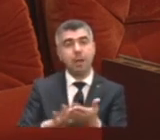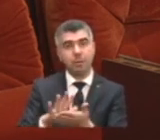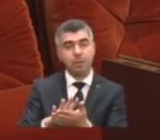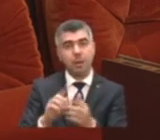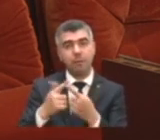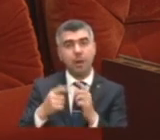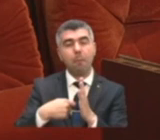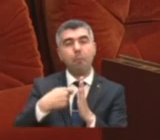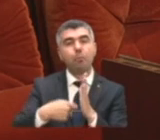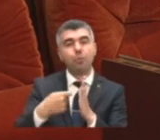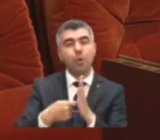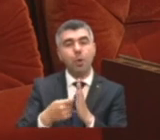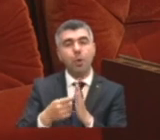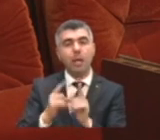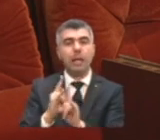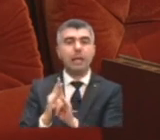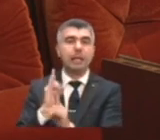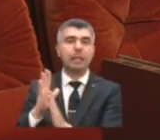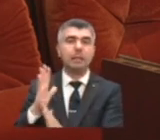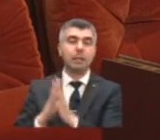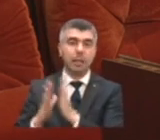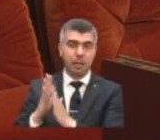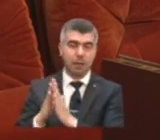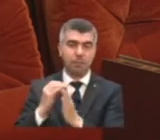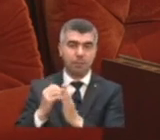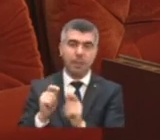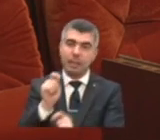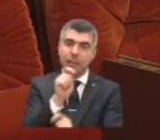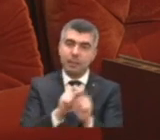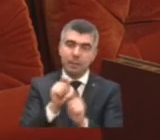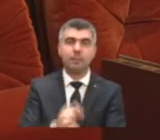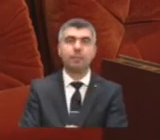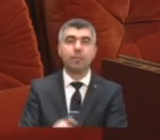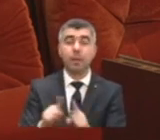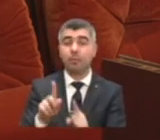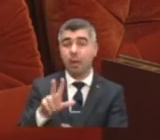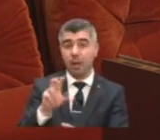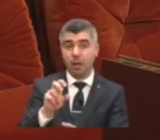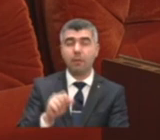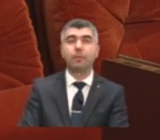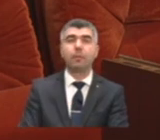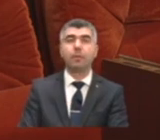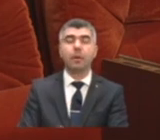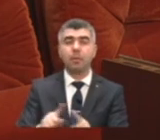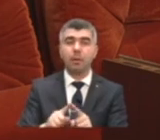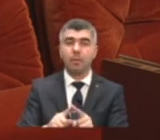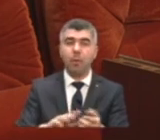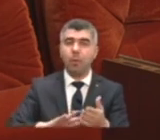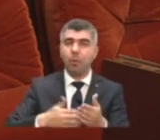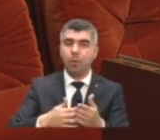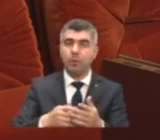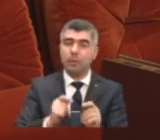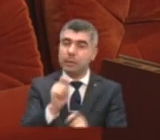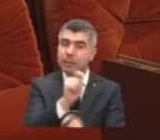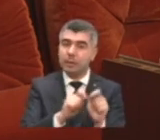بمشاريع قديمة وموروثة نعمل على التسوية ديالها. تتعرف بأن المسطرة ديال هذه التسوية